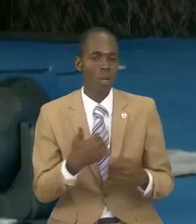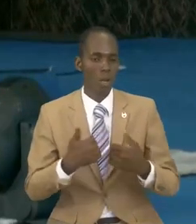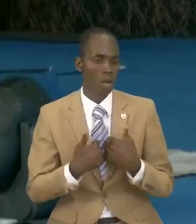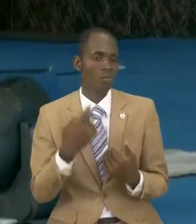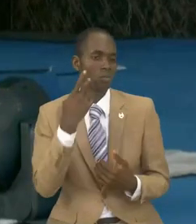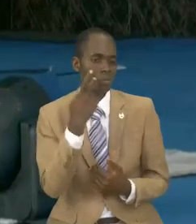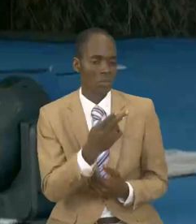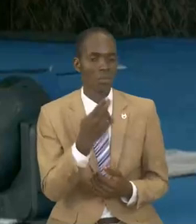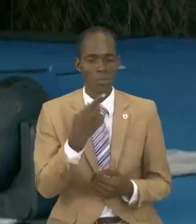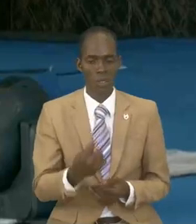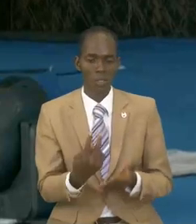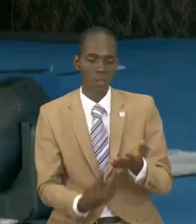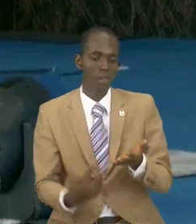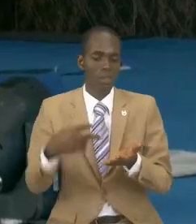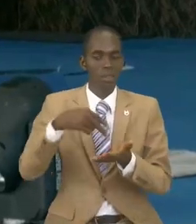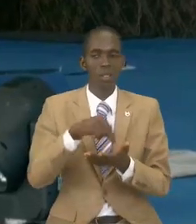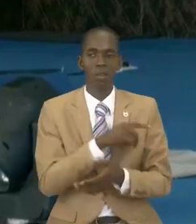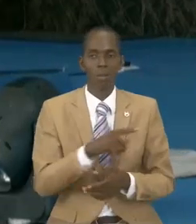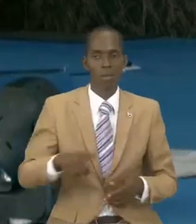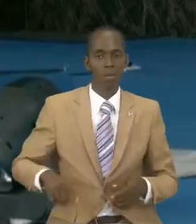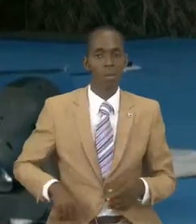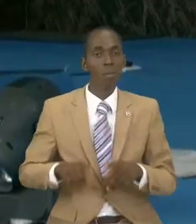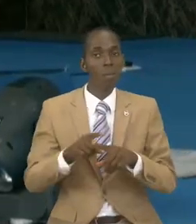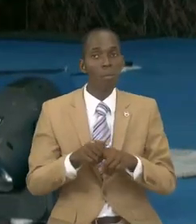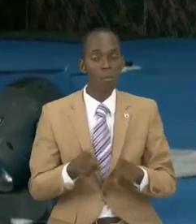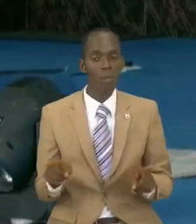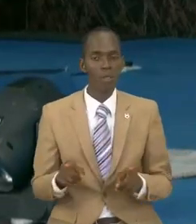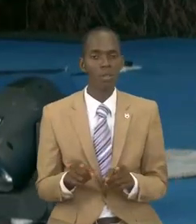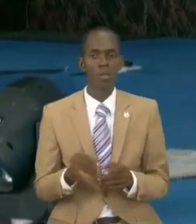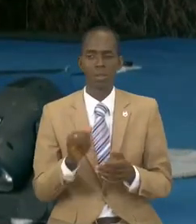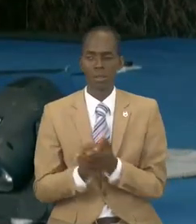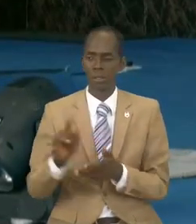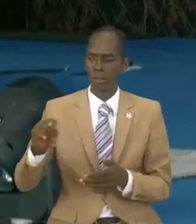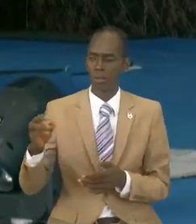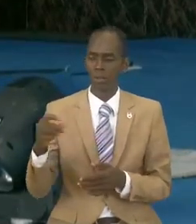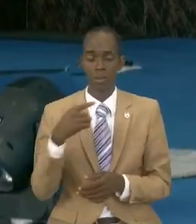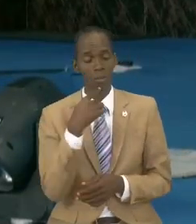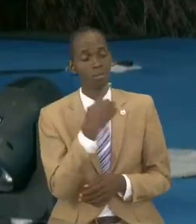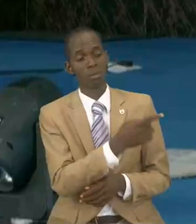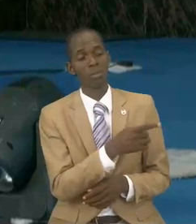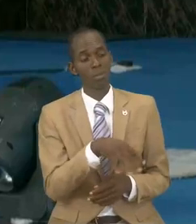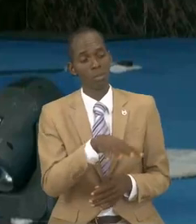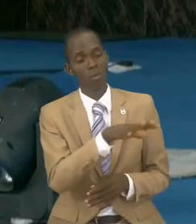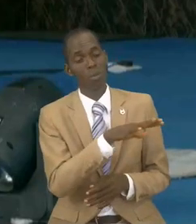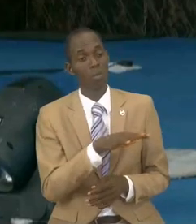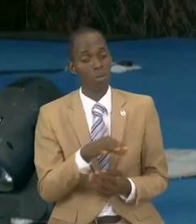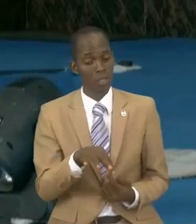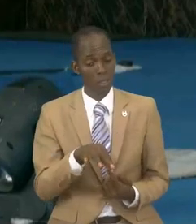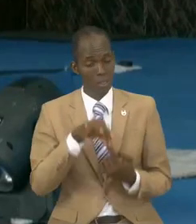avons vu le Seigneur ressuscité. Mais il leur dit,